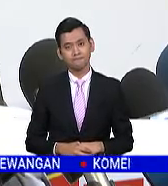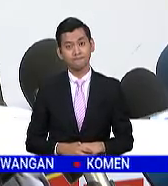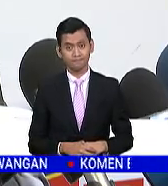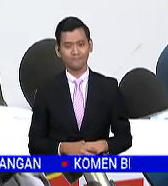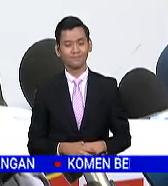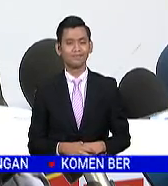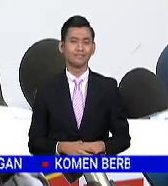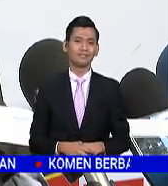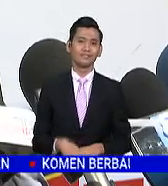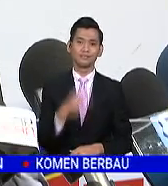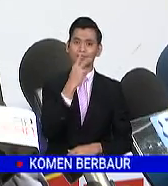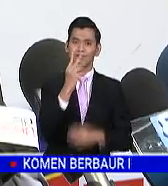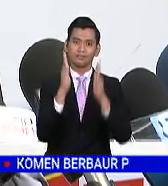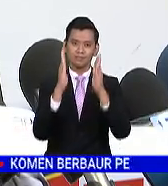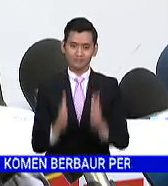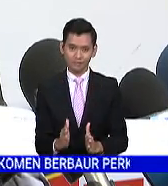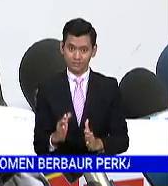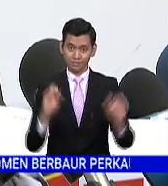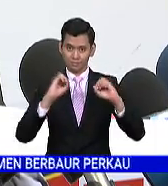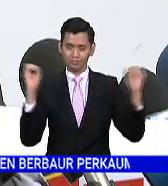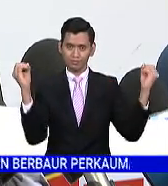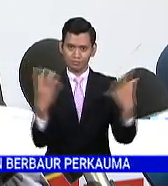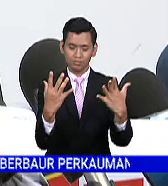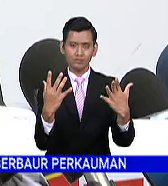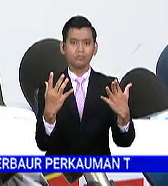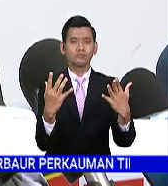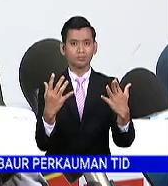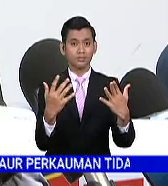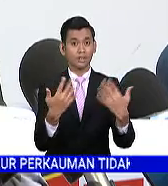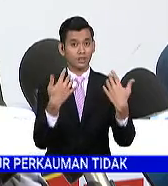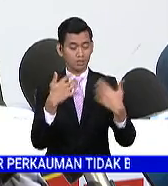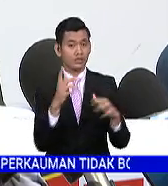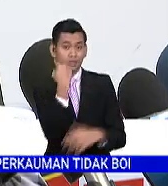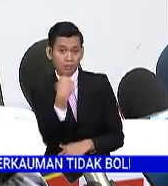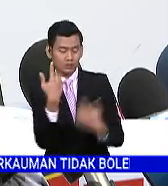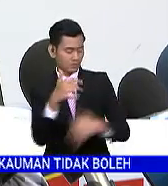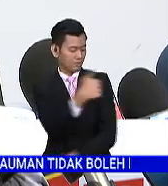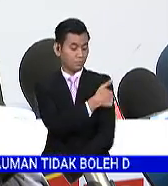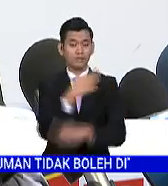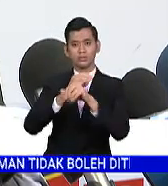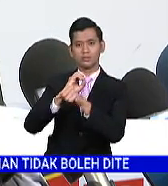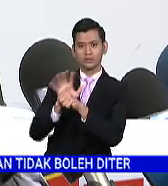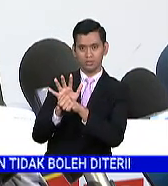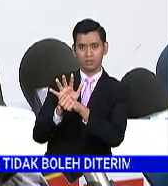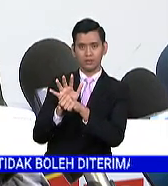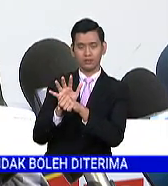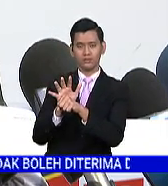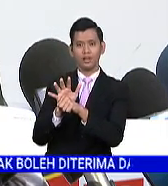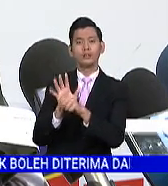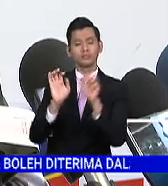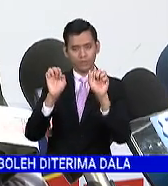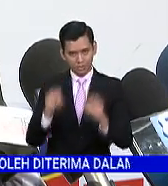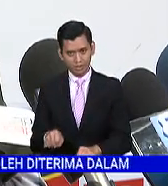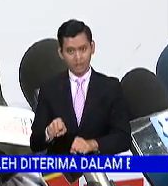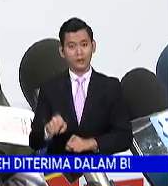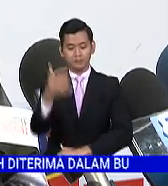Penonton ke stadium tu dia memang kita sudah sistem dia memang siapa dapat 2 dos dia akan masuk sendirilah bubble tu dia tak payah pakai penonton. Mungkin